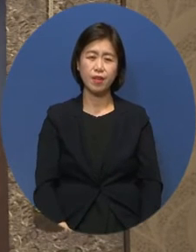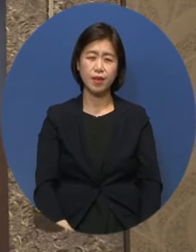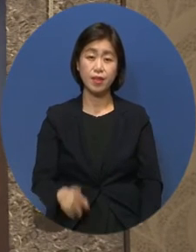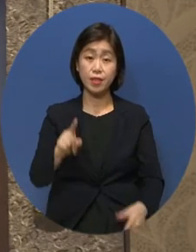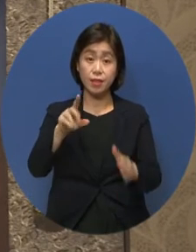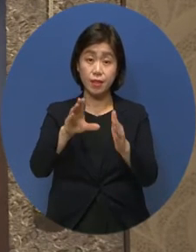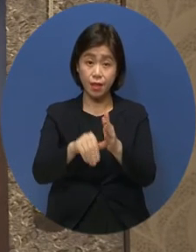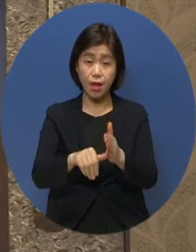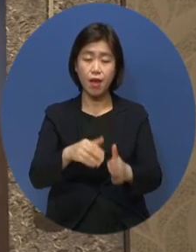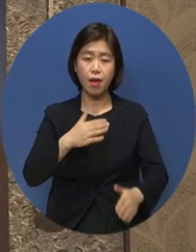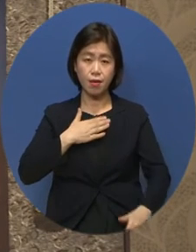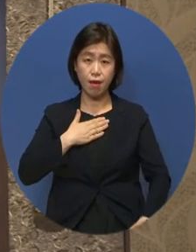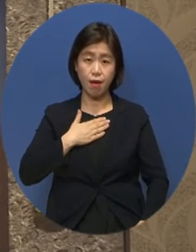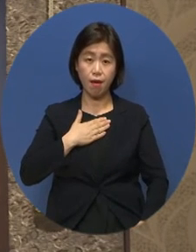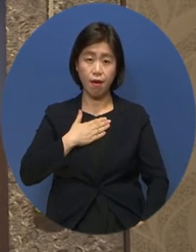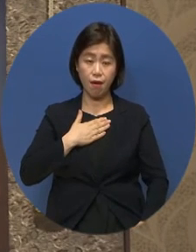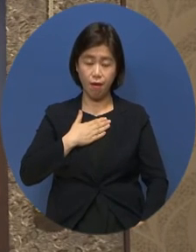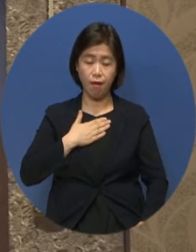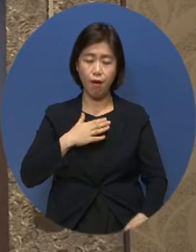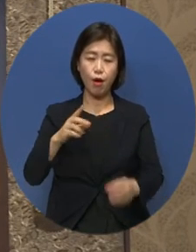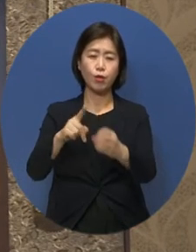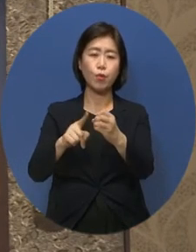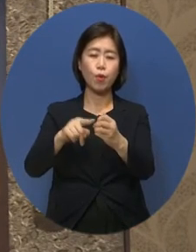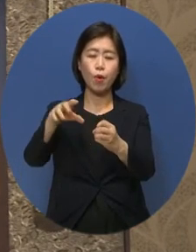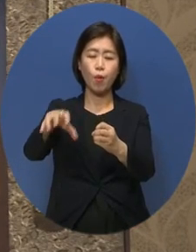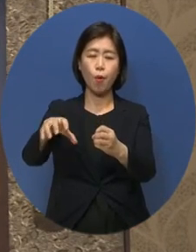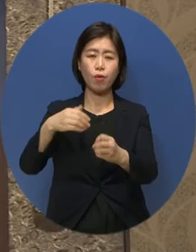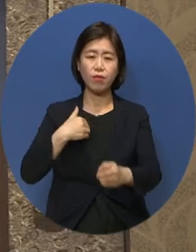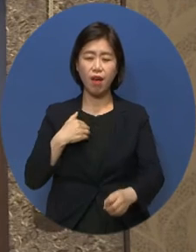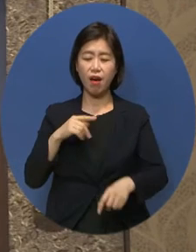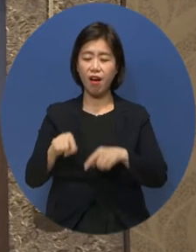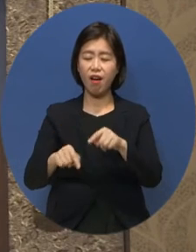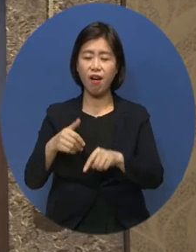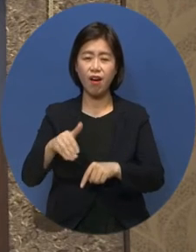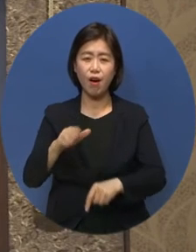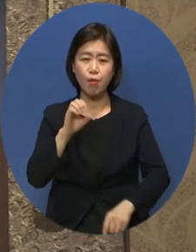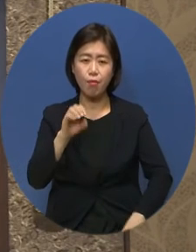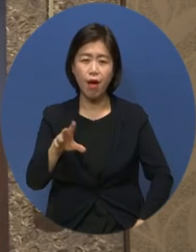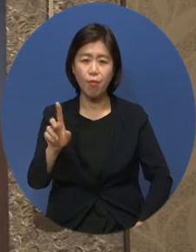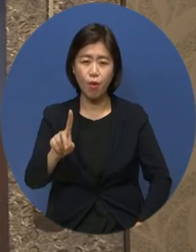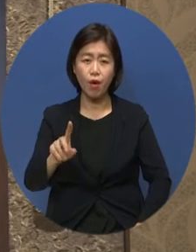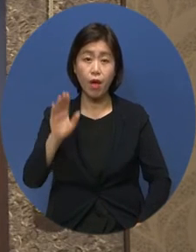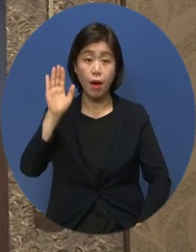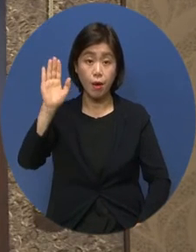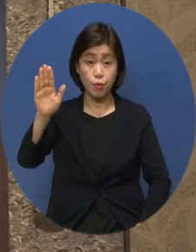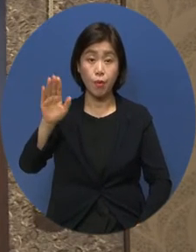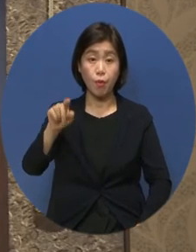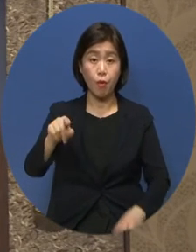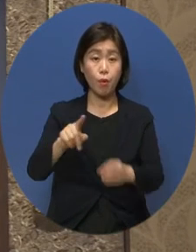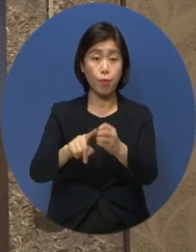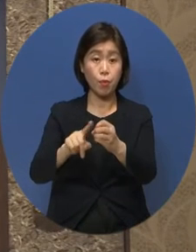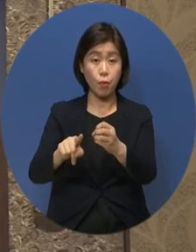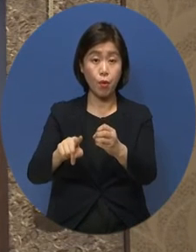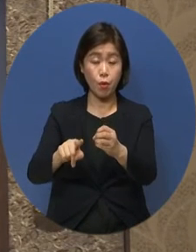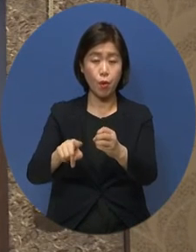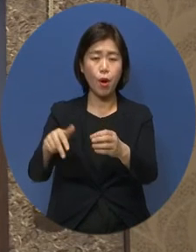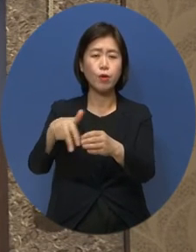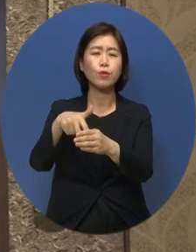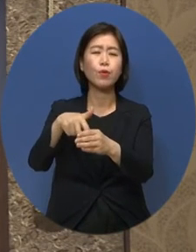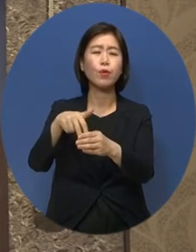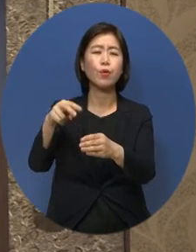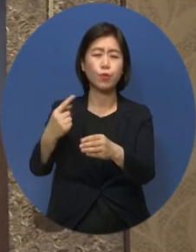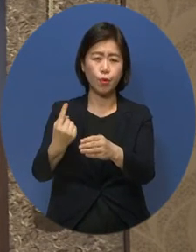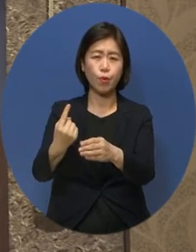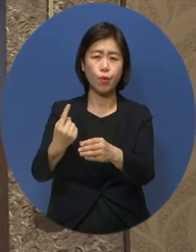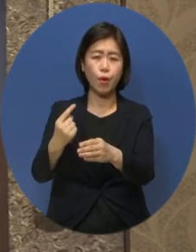불교계 도 앞으로 이 자비 실천을 위해서는 사회 근대적 의미의 전문 척 사회복지를 좀 하셔야 안되겠습니까